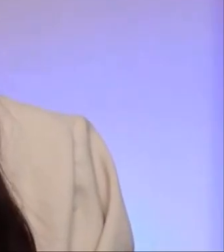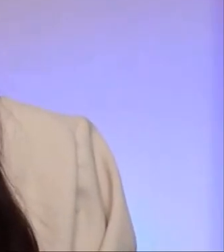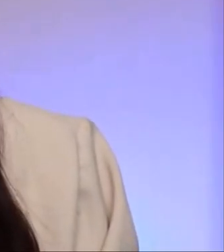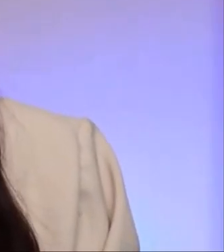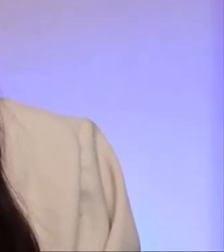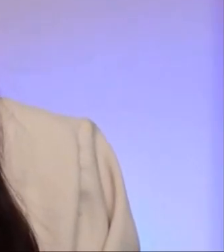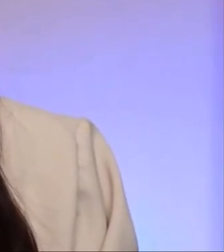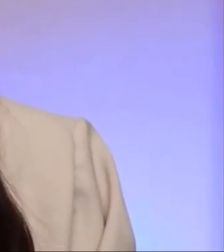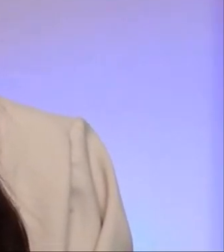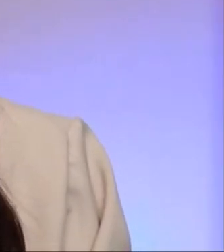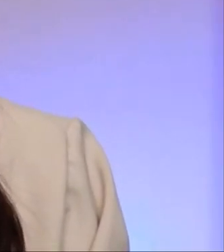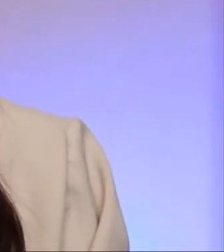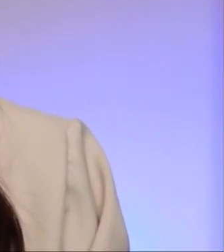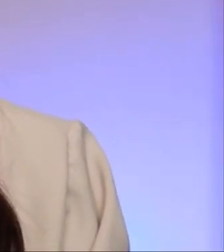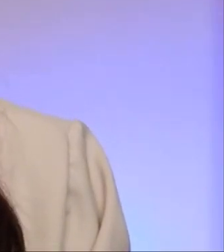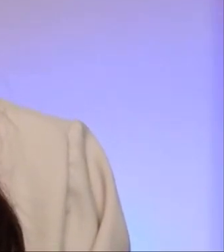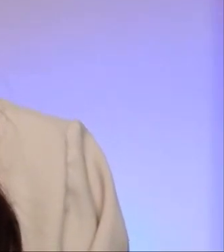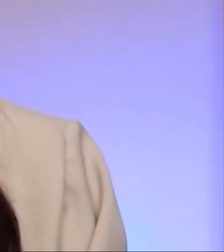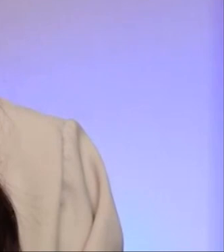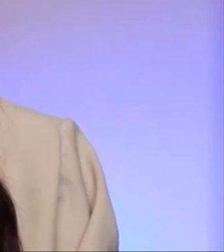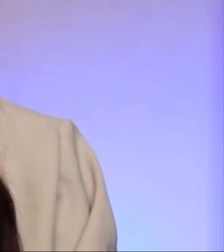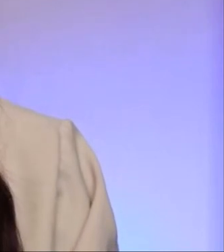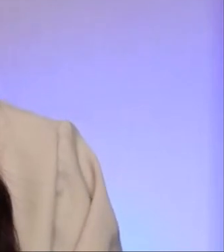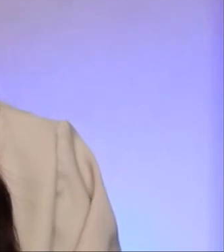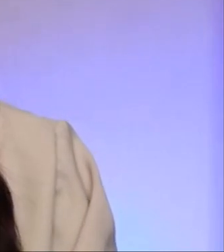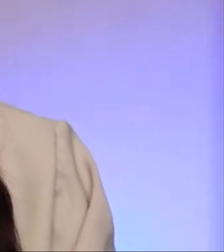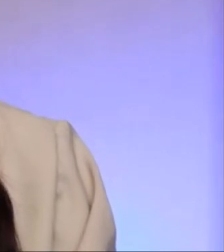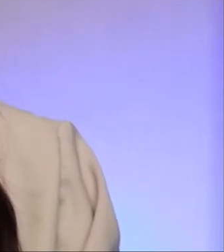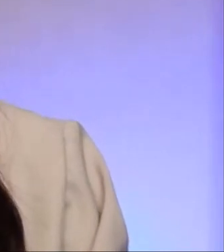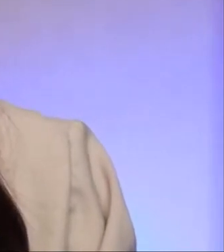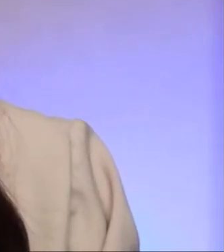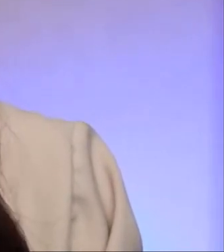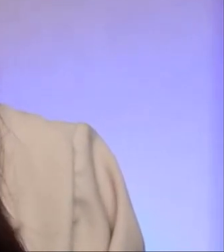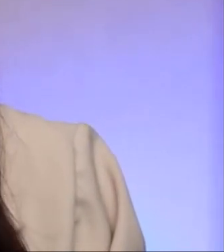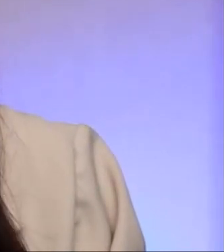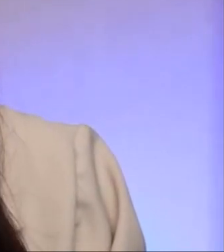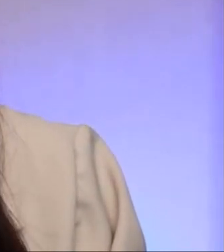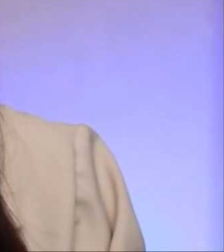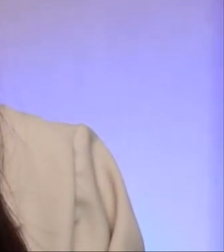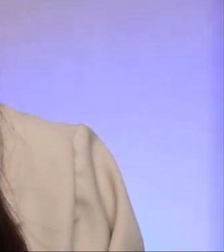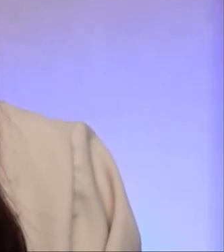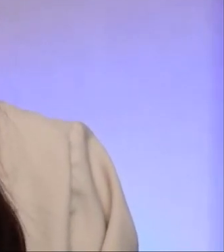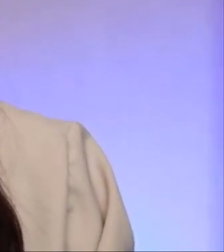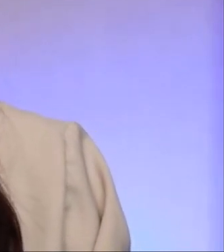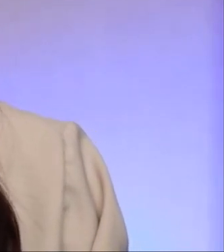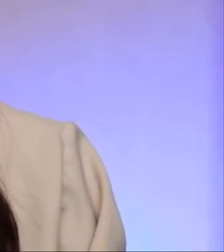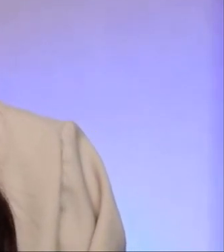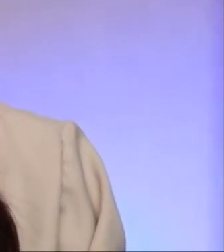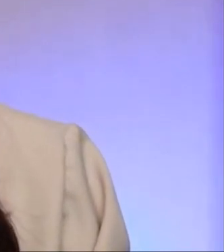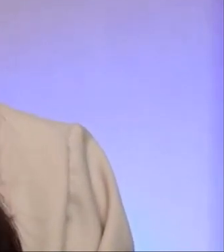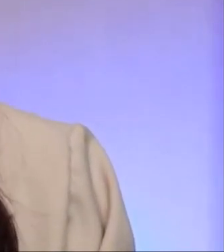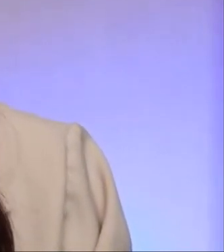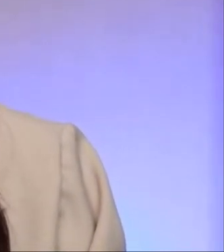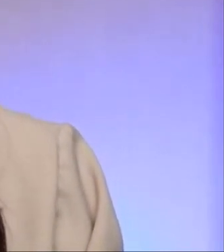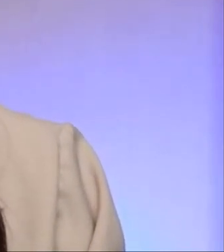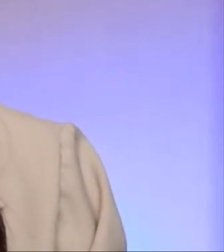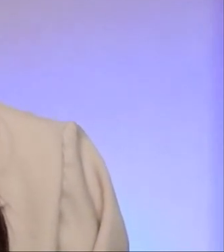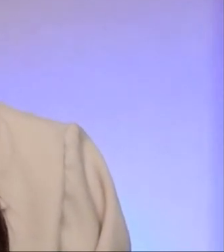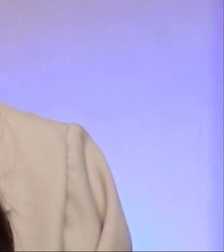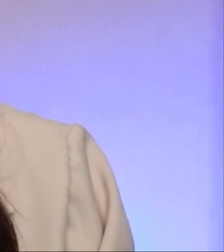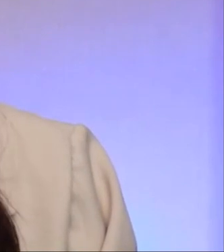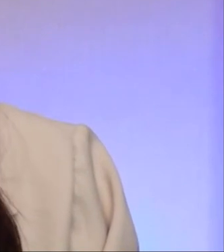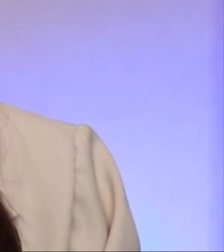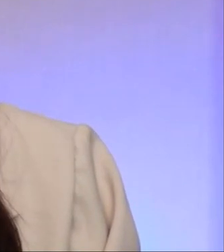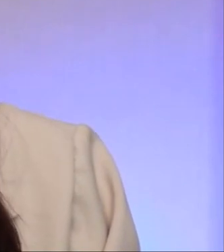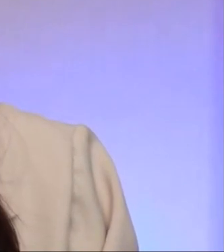สวัสดีค่ะคุณผู้ชมคุณผู้ฟังค่ะวันนี้ค่ะ Work Point Today นะคะก็ได้รับเกียรติจากส.ส.ฝั่งฝ่ายค้าน2ท่านนะคะ